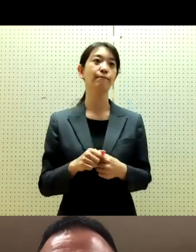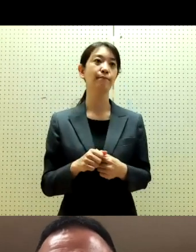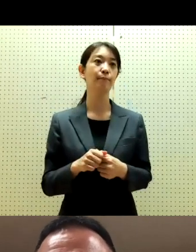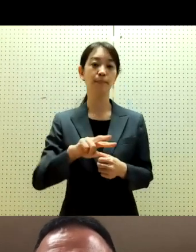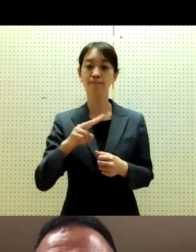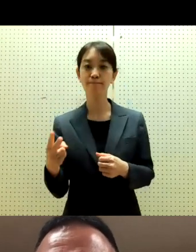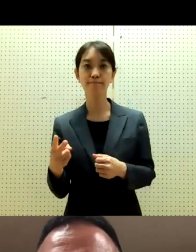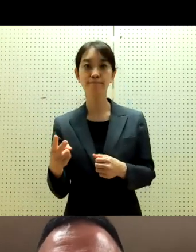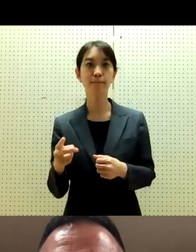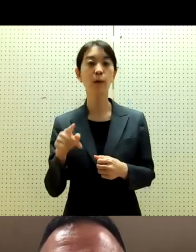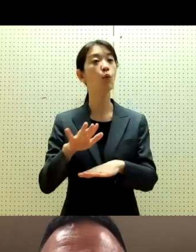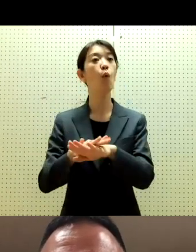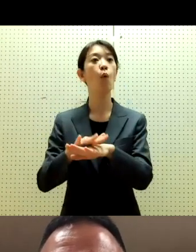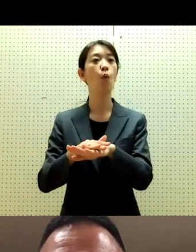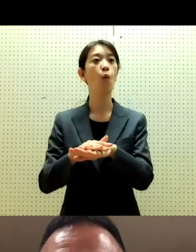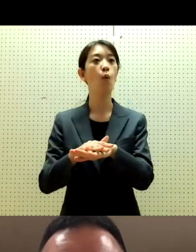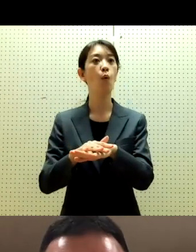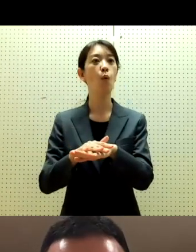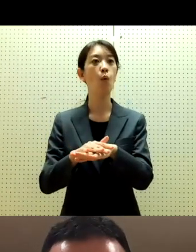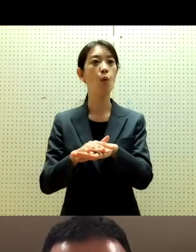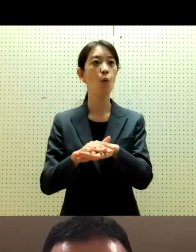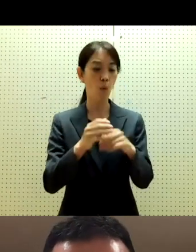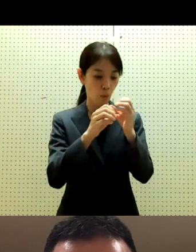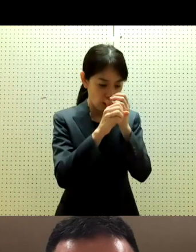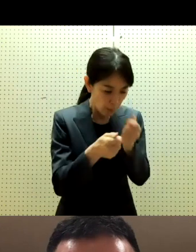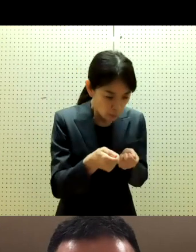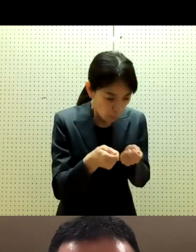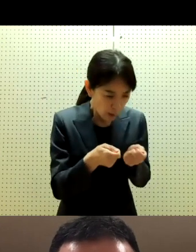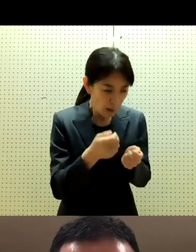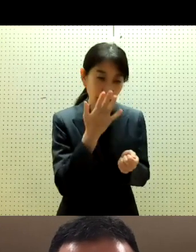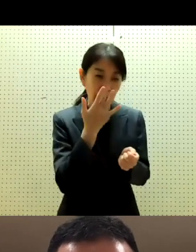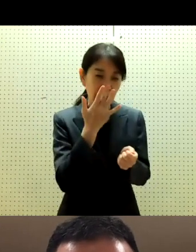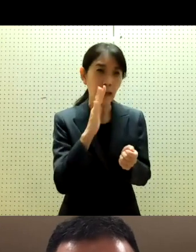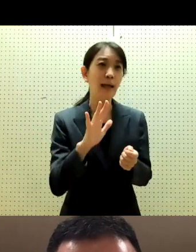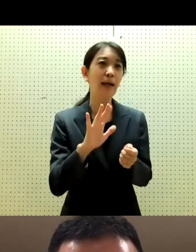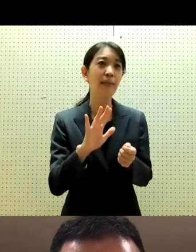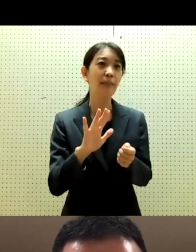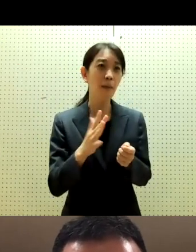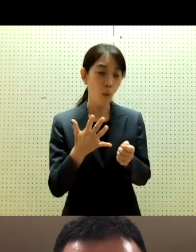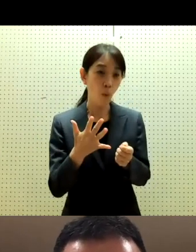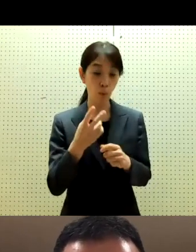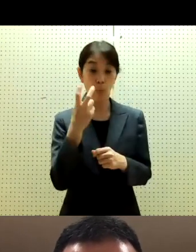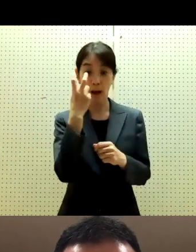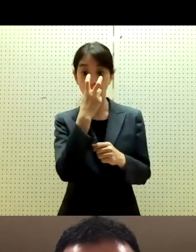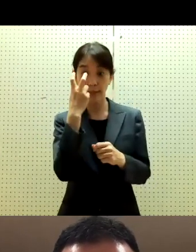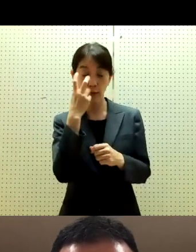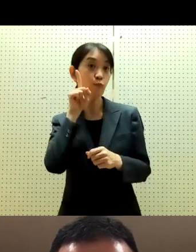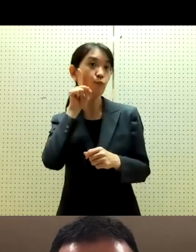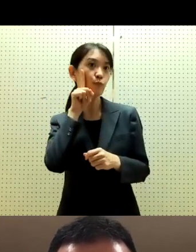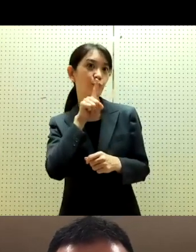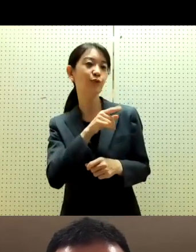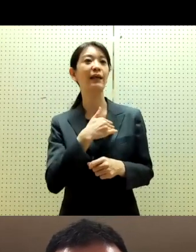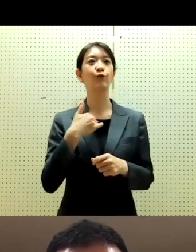そうすることによって顕微鏡の操作が苦手な生徒でも顕微鏡観察を容易に行うことができ